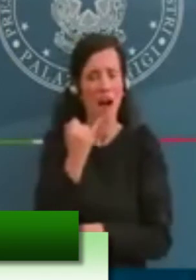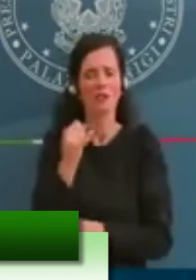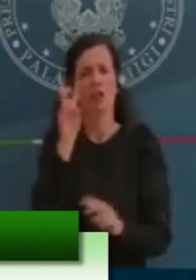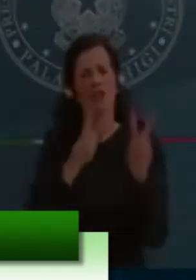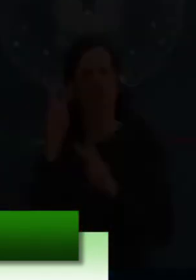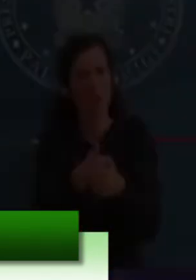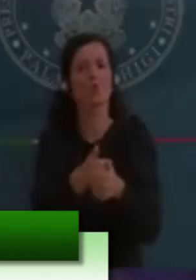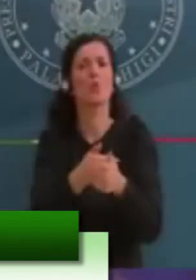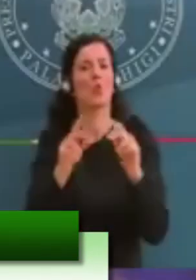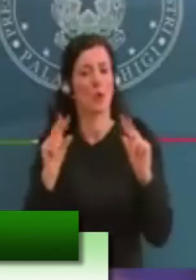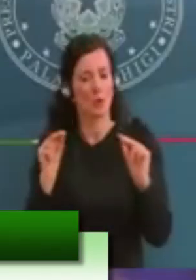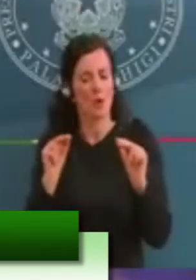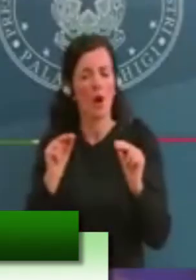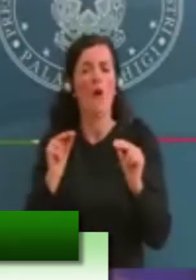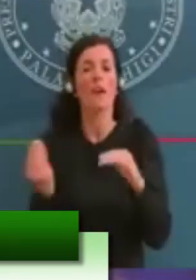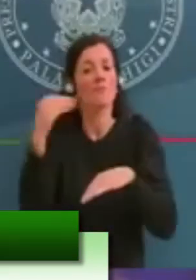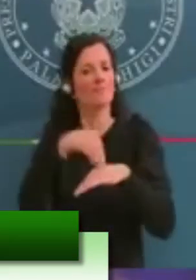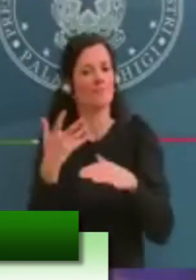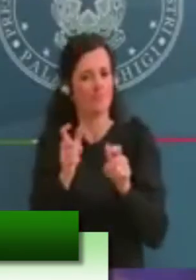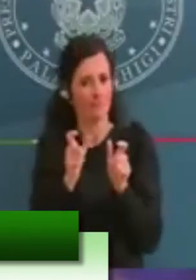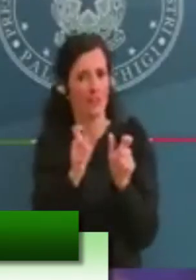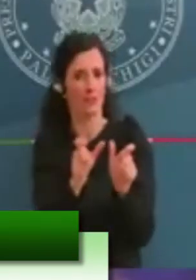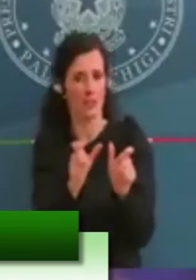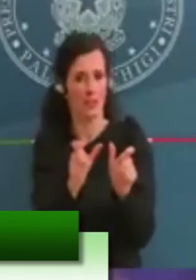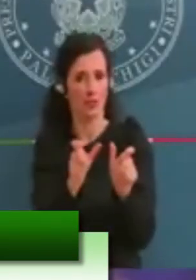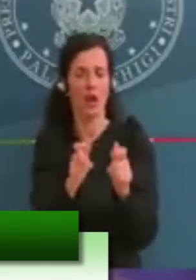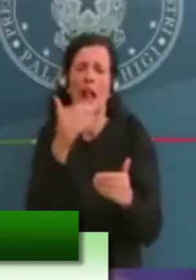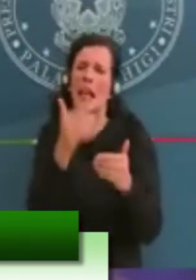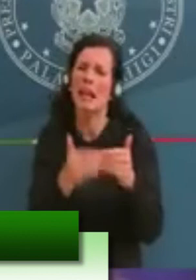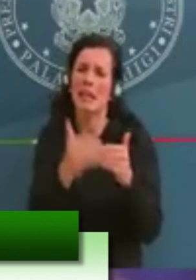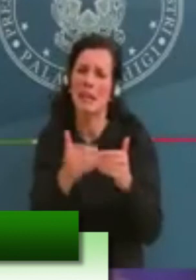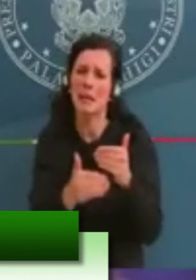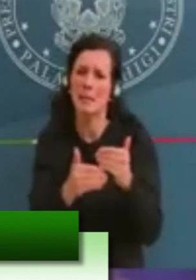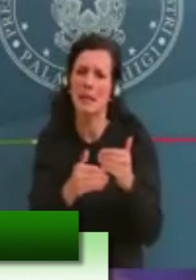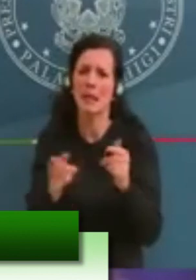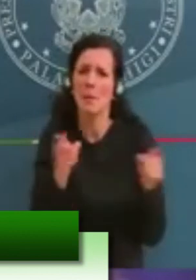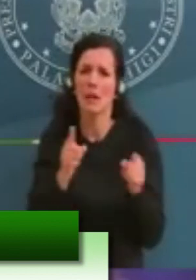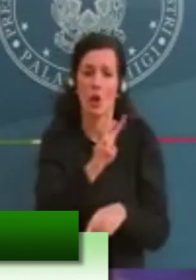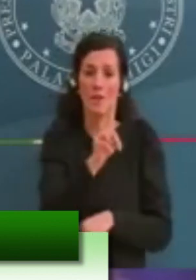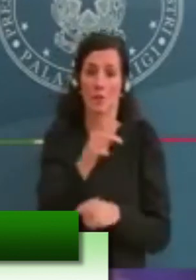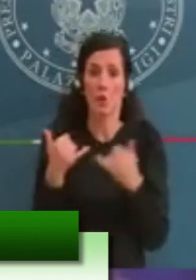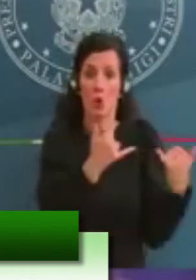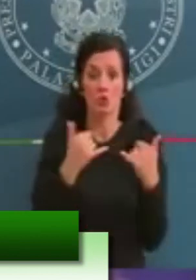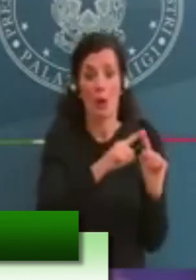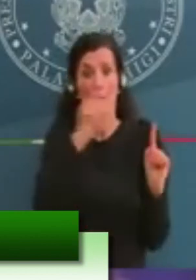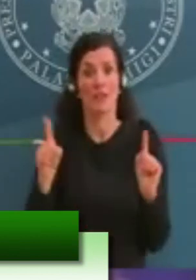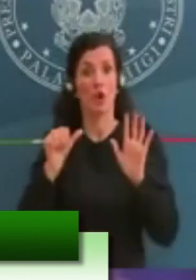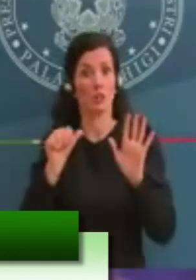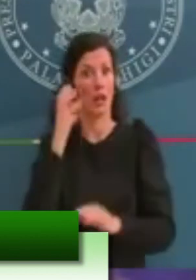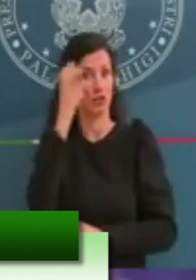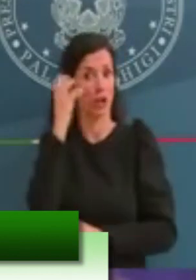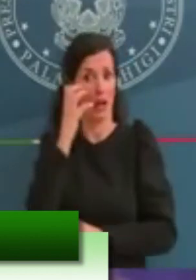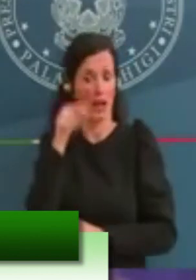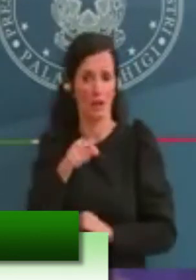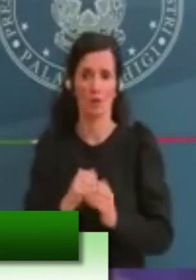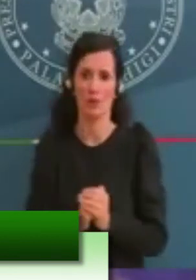anziani la strada per uscire dalla pandemia infatti ancora lunga dobbiamo scongiurare il rischio di una terza